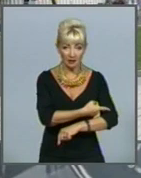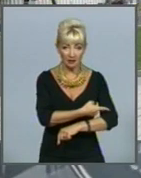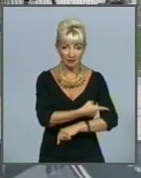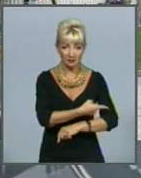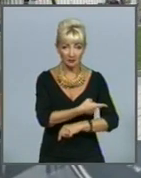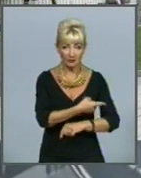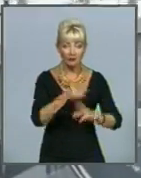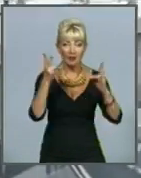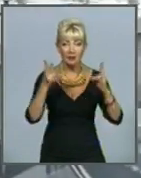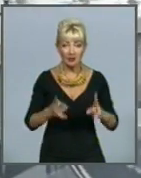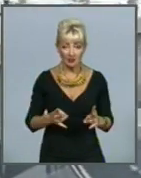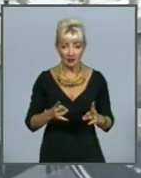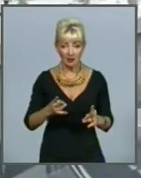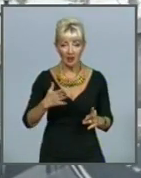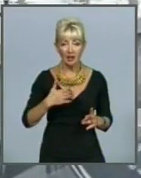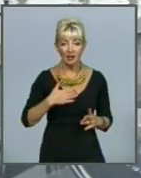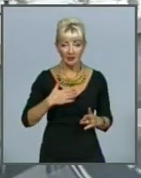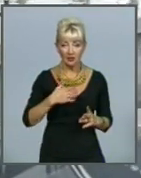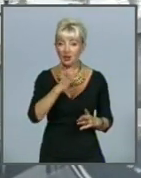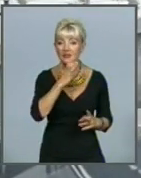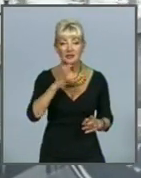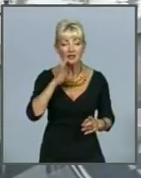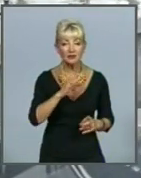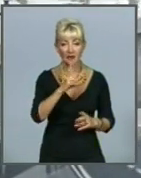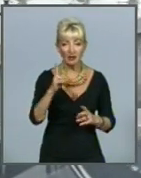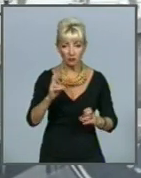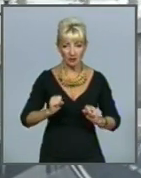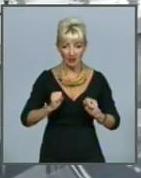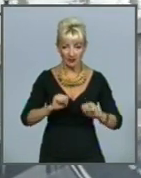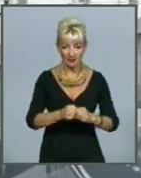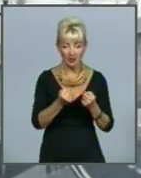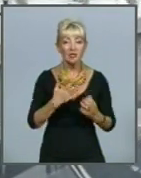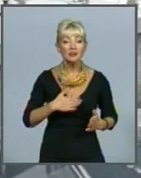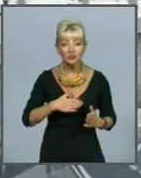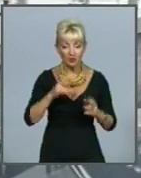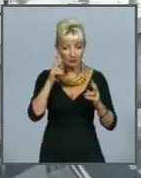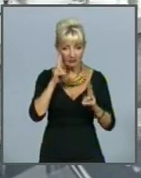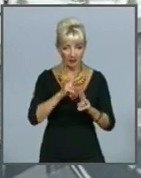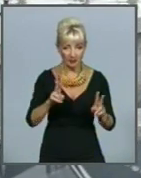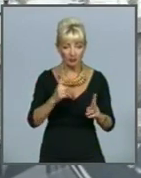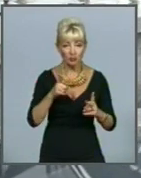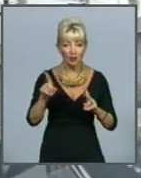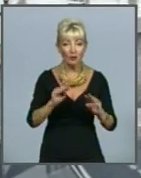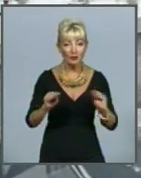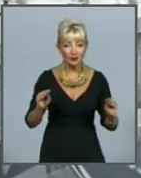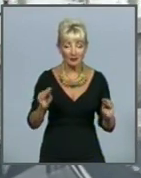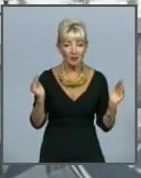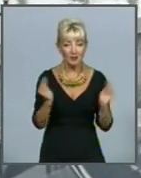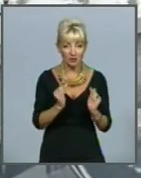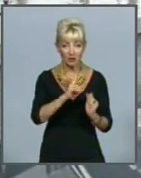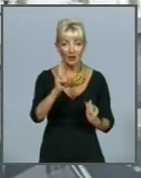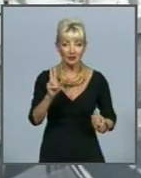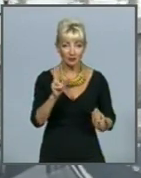пострадала наша серверная, которую пытались взломать. Зачем, непонятно, потому что оборудование сейчас там минимум, которое вот воспроизводит музыку, но тем не